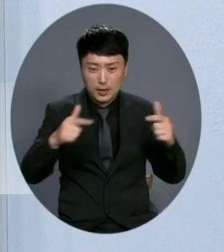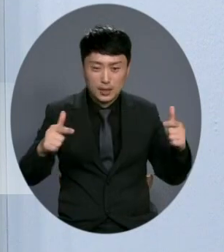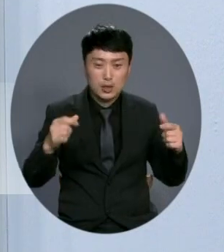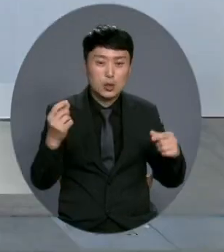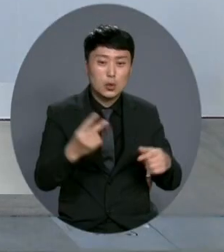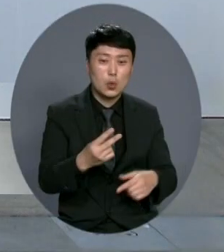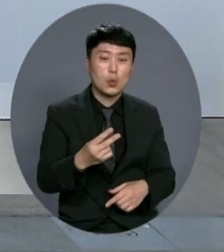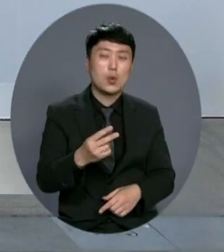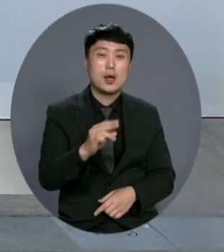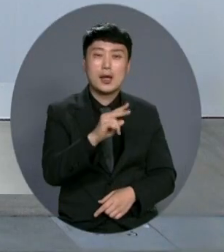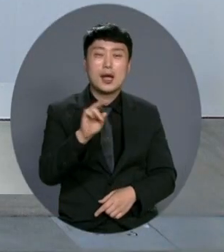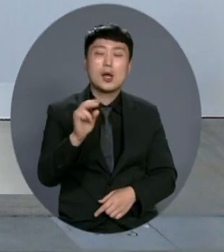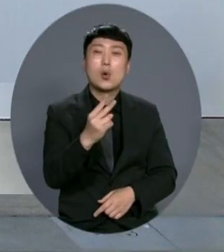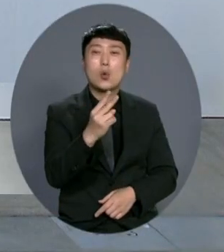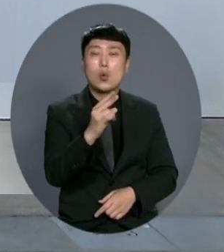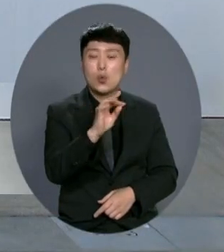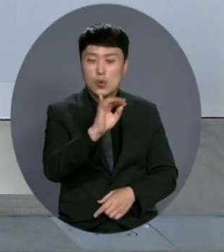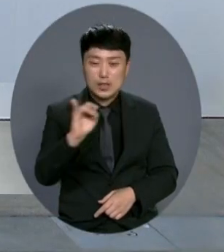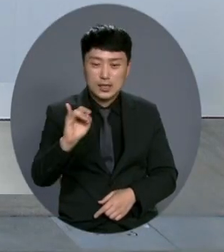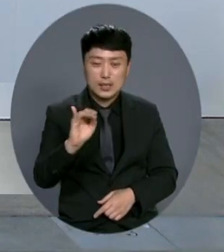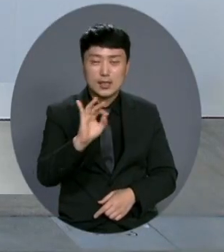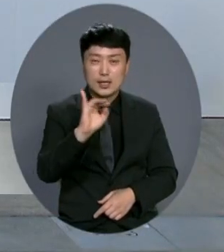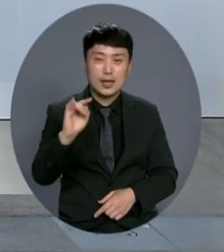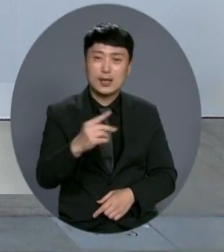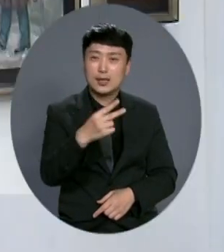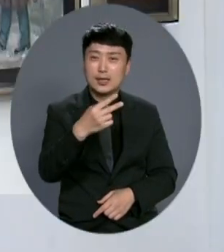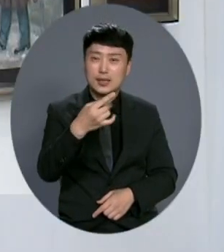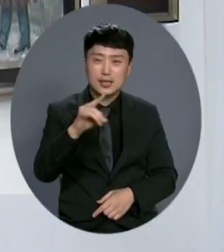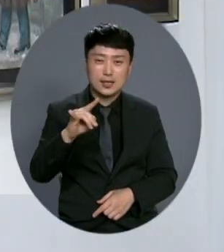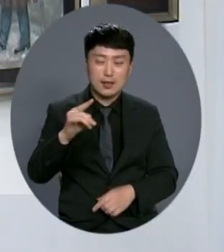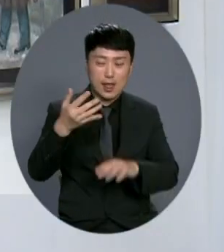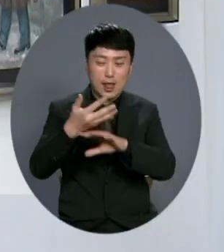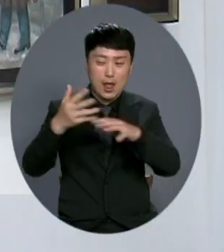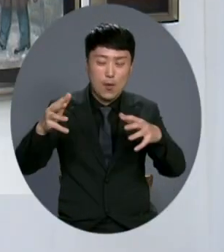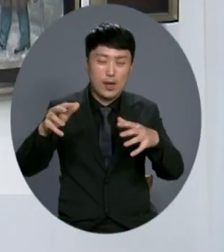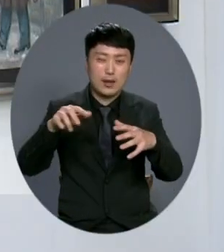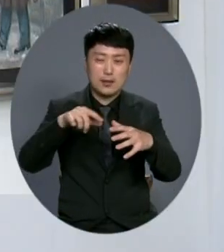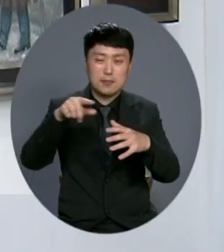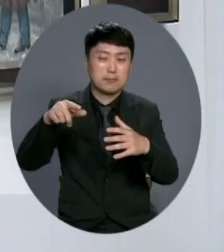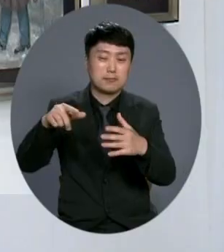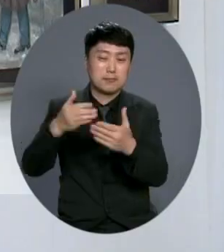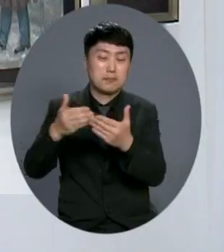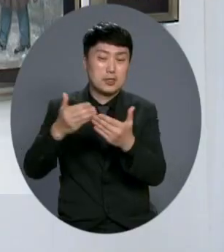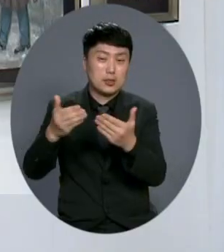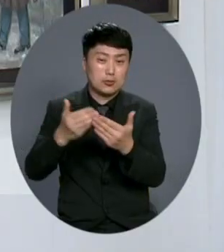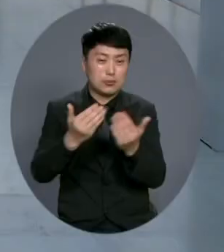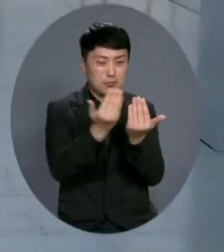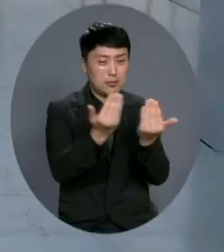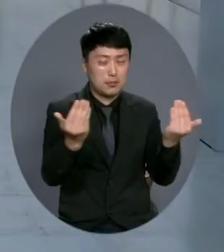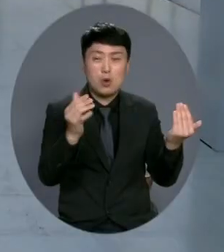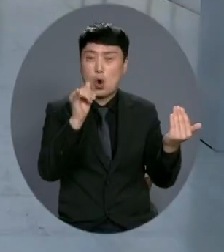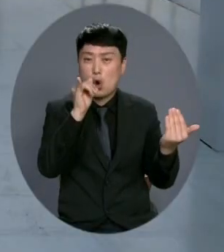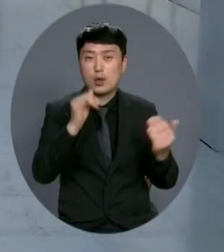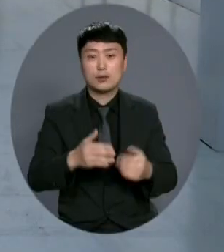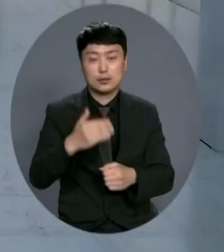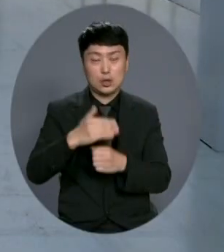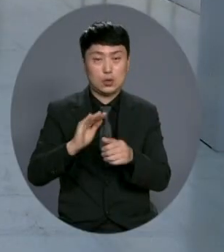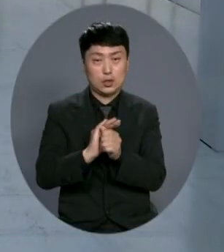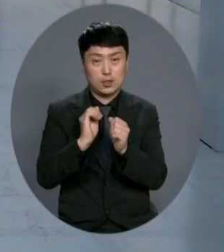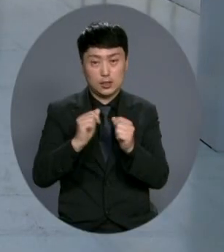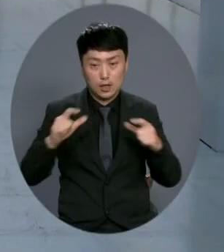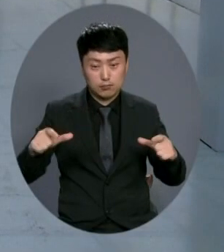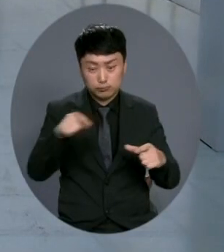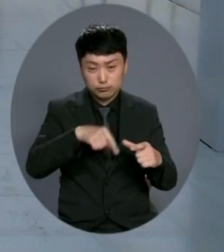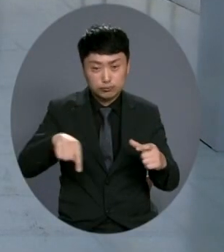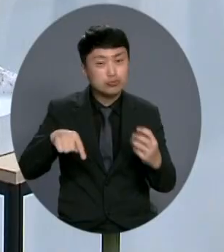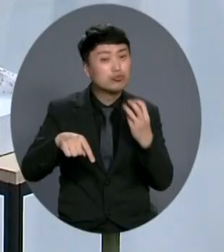카츠, 야요이 쿠사마, 앤디 월 등 해외 인기 작가들의 작품도 대거 출품됐습니다. 대구 경북과 수도권